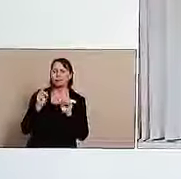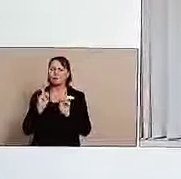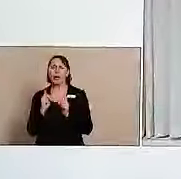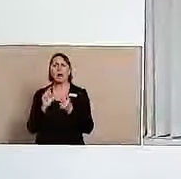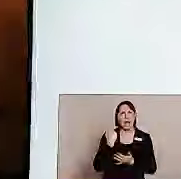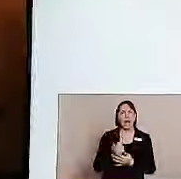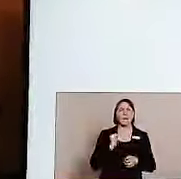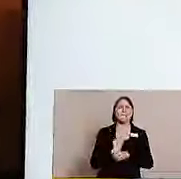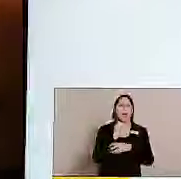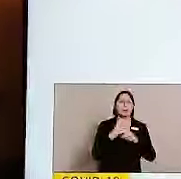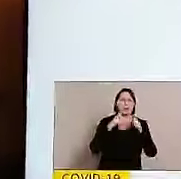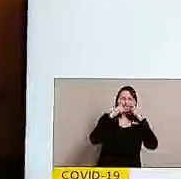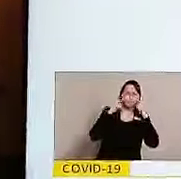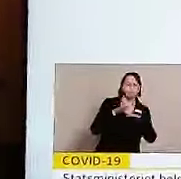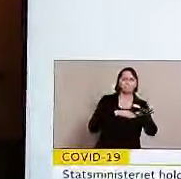til hinanden.